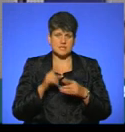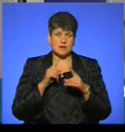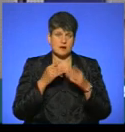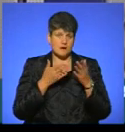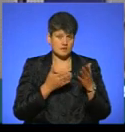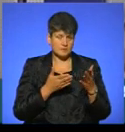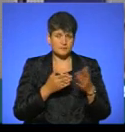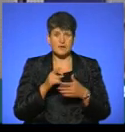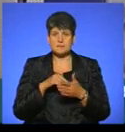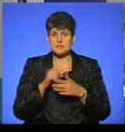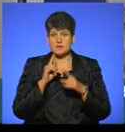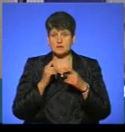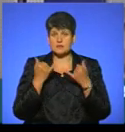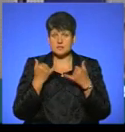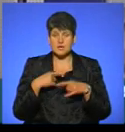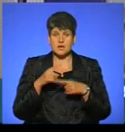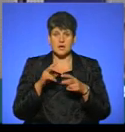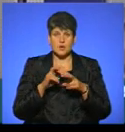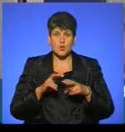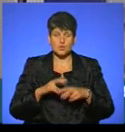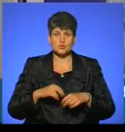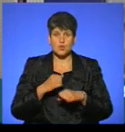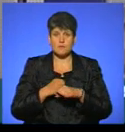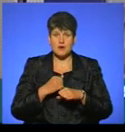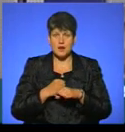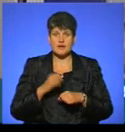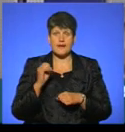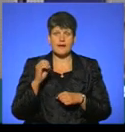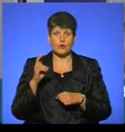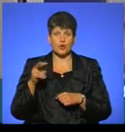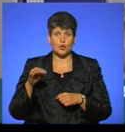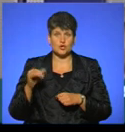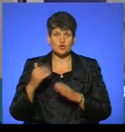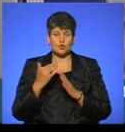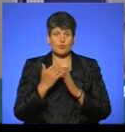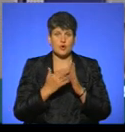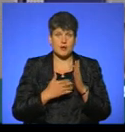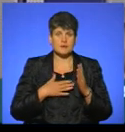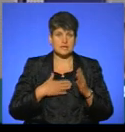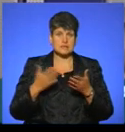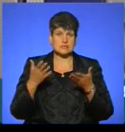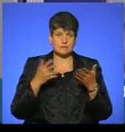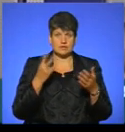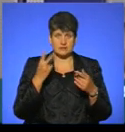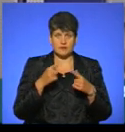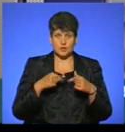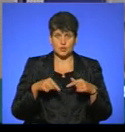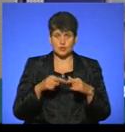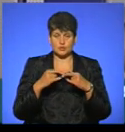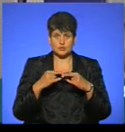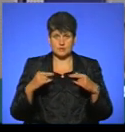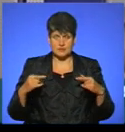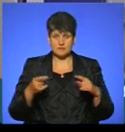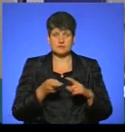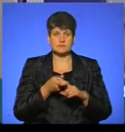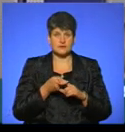зараз розробляє екологічну програму. Нас запрошували на 2 круглих столи з приводу